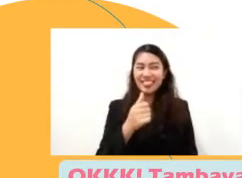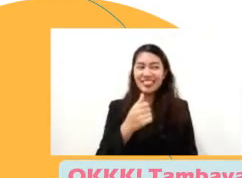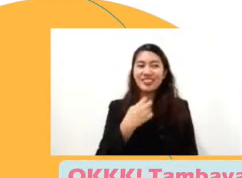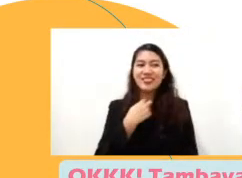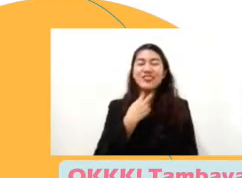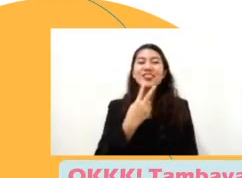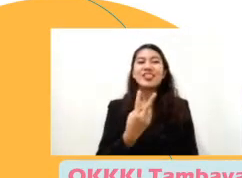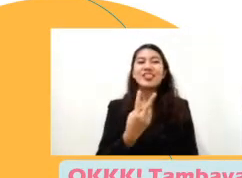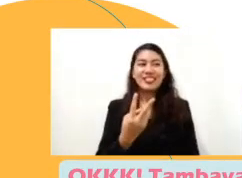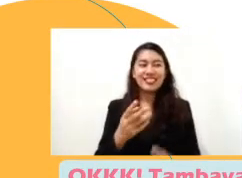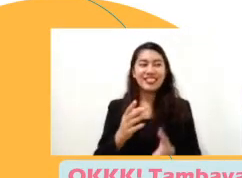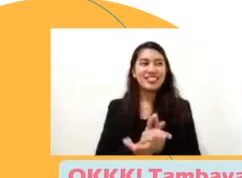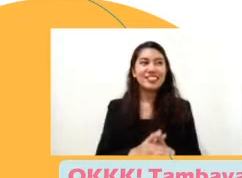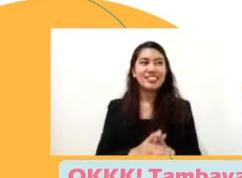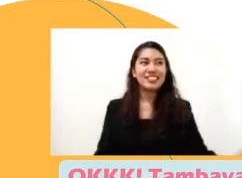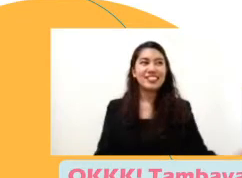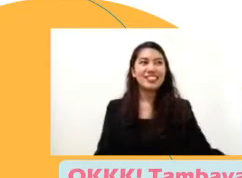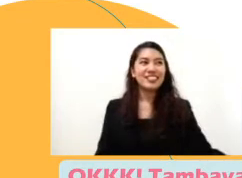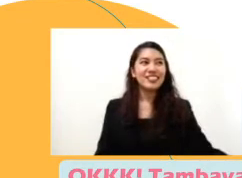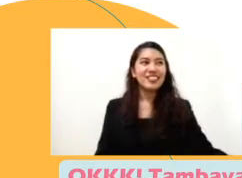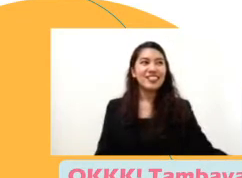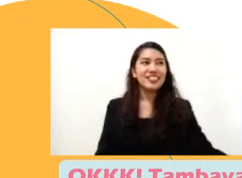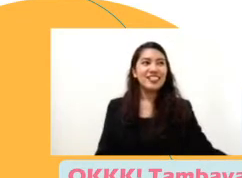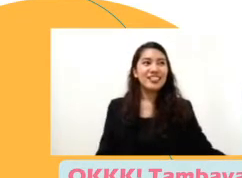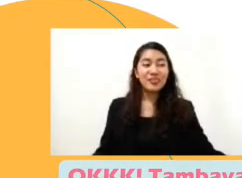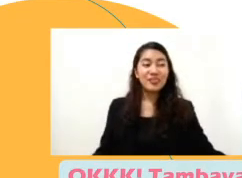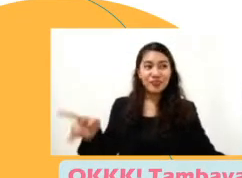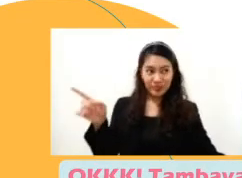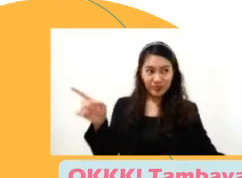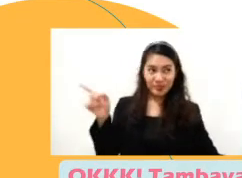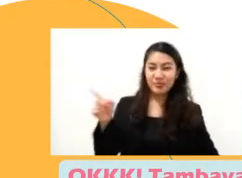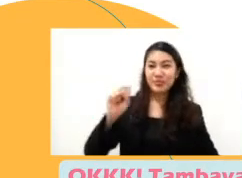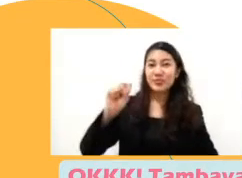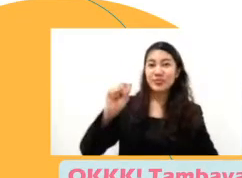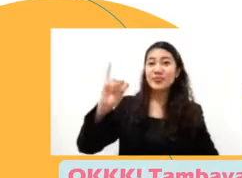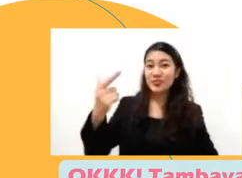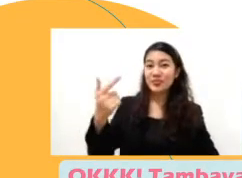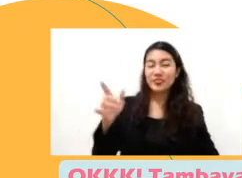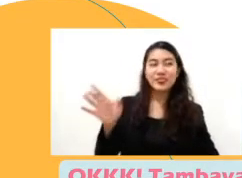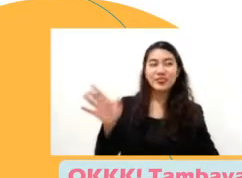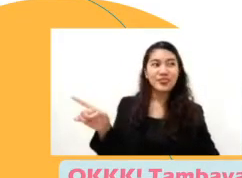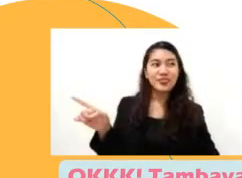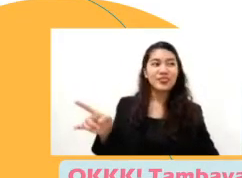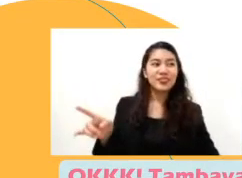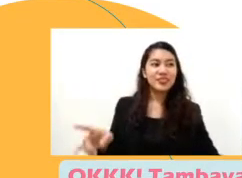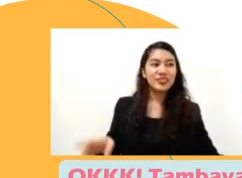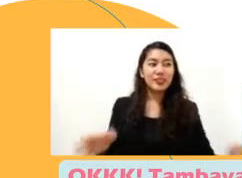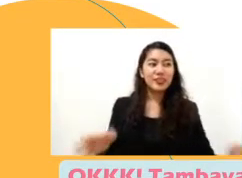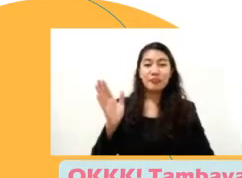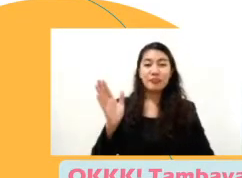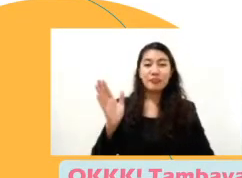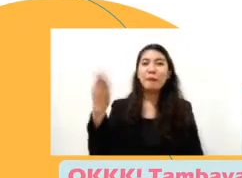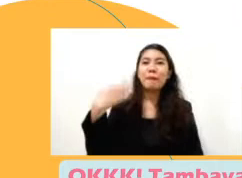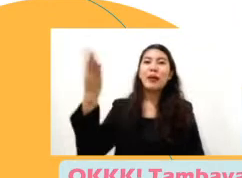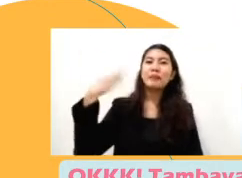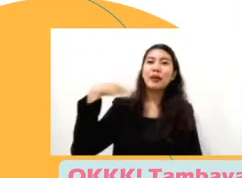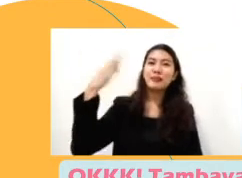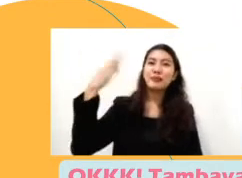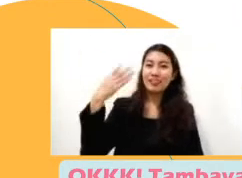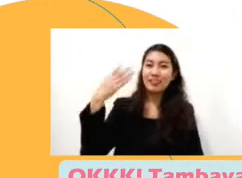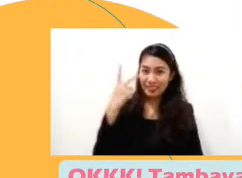Hindi ko sasagot. O, dali, Kuya Sig, yung ano, yung pamaypay mo, exciting. Ang gandang ano ng instrument. Sample,